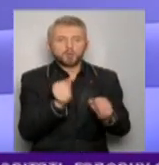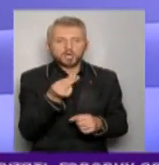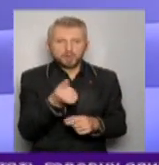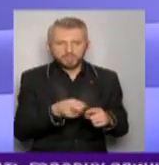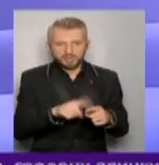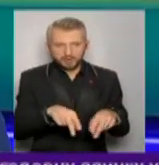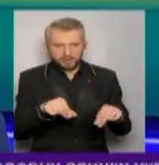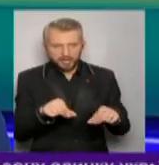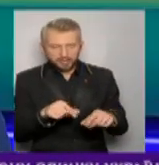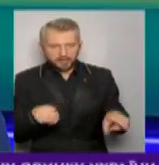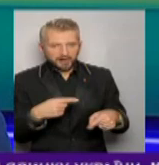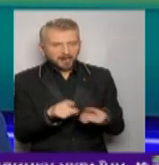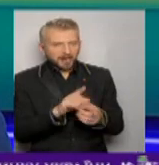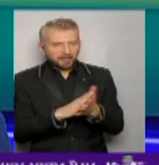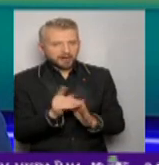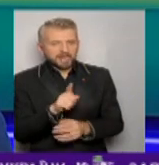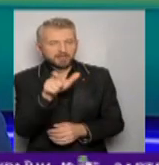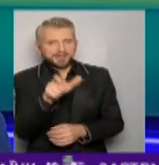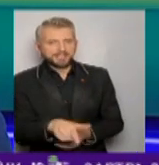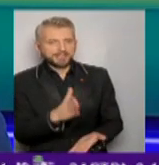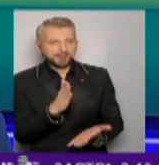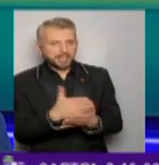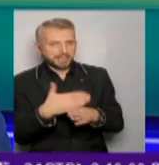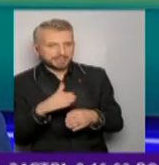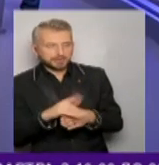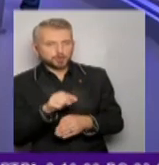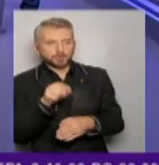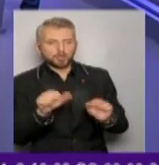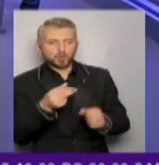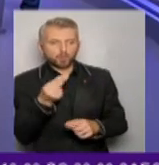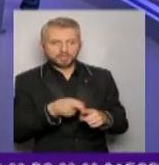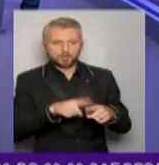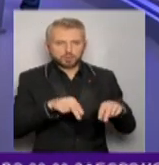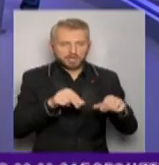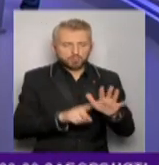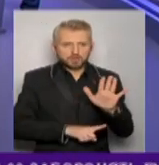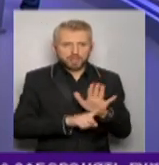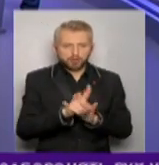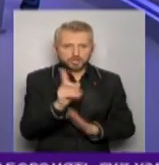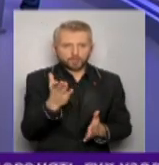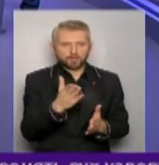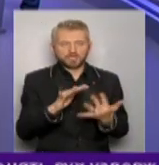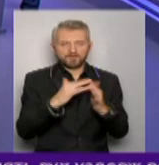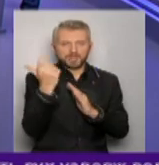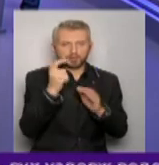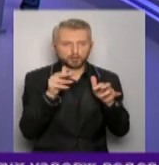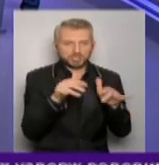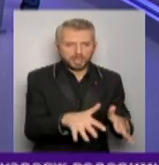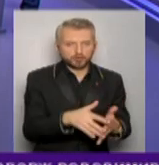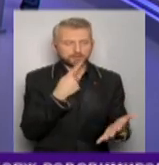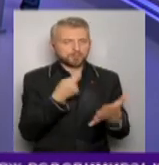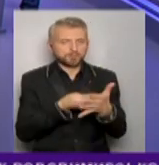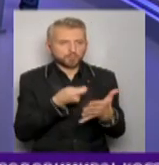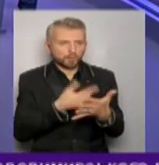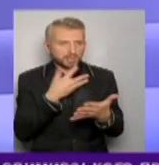землю. Тобто створити такі умови, щоб людина мала кредити, щоб вона могла купити цю землю, започаткувати фермерську діяльність, годувати